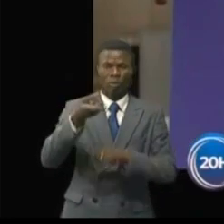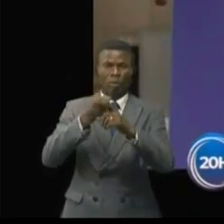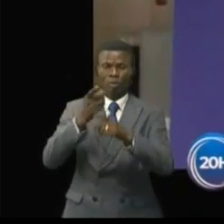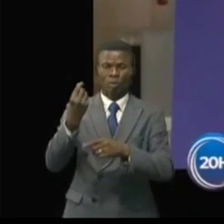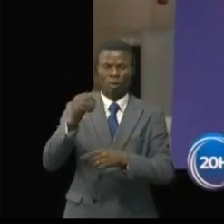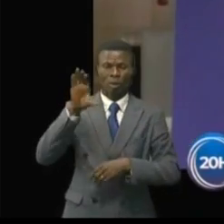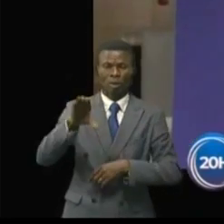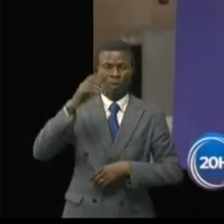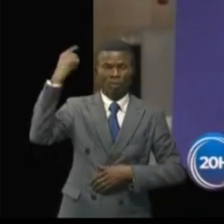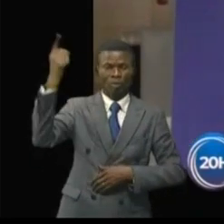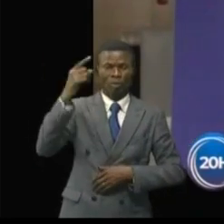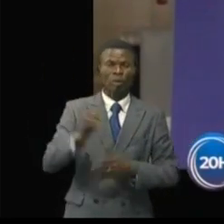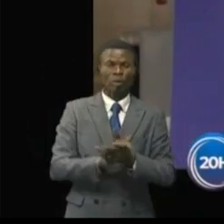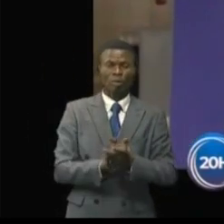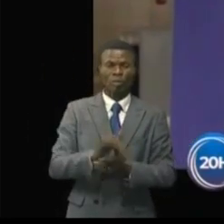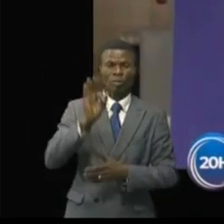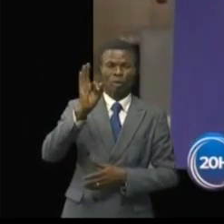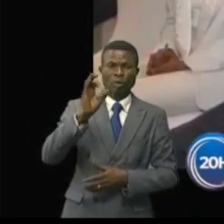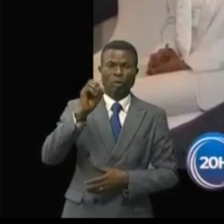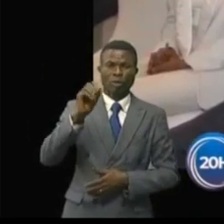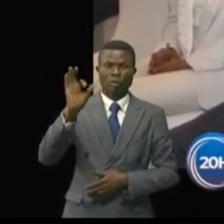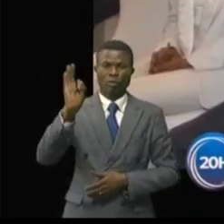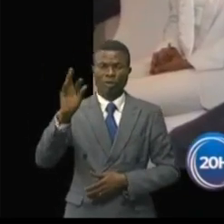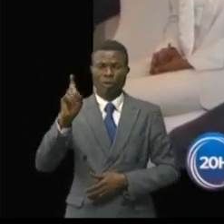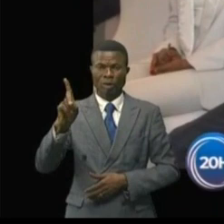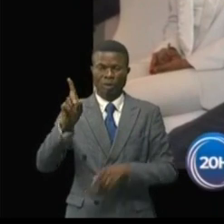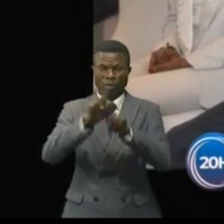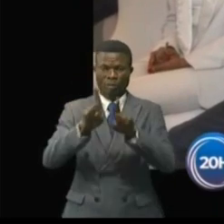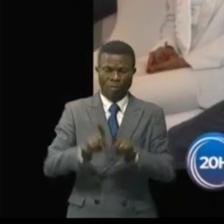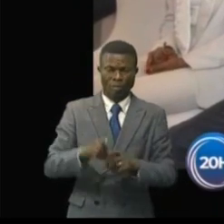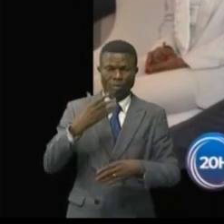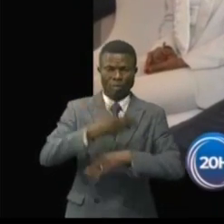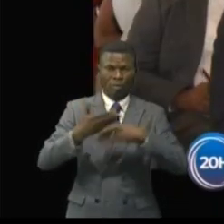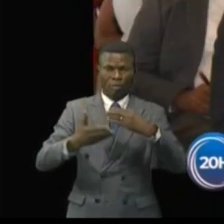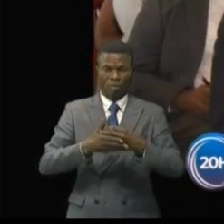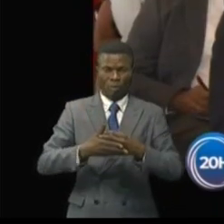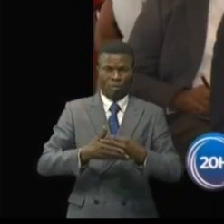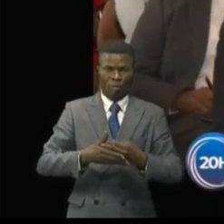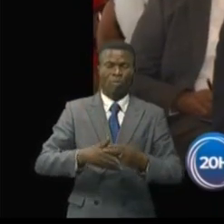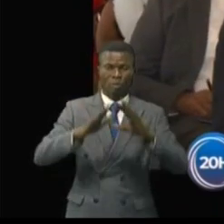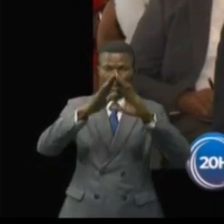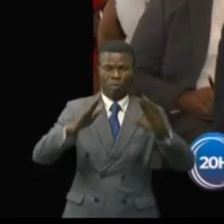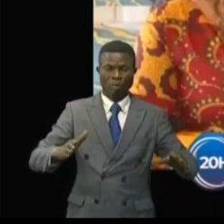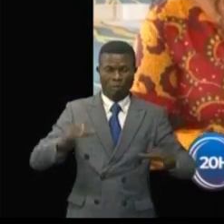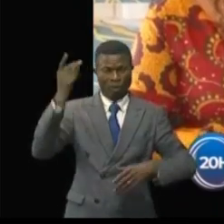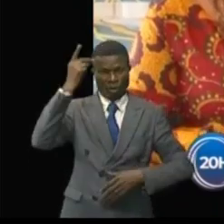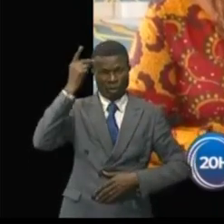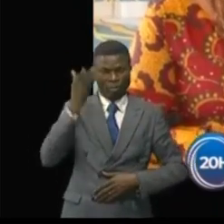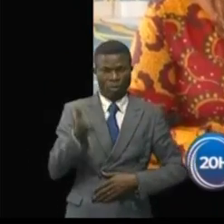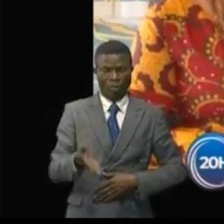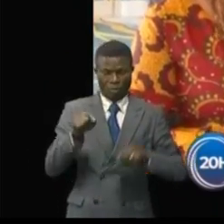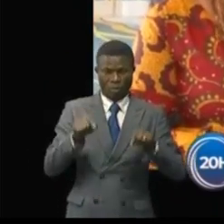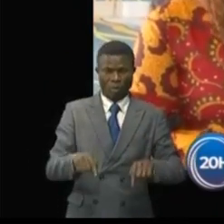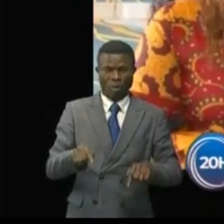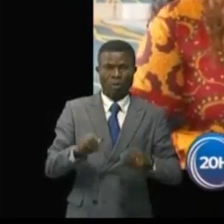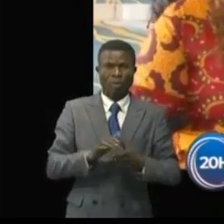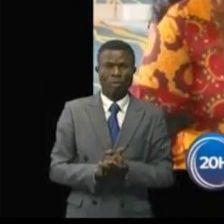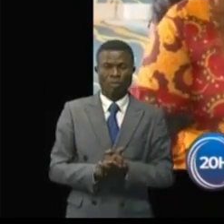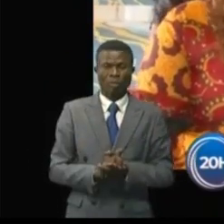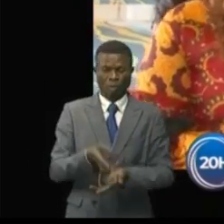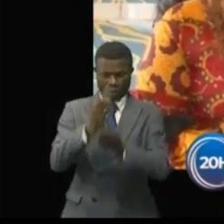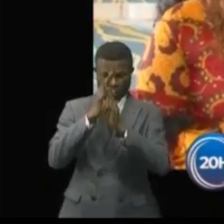mondiale, le FIDA et la BADEA, à savoir la réhabilitation de quelques artères de la capitale. Aujourd'hui, j'ai eu